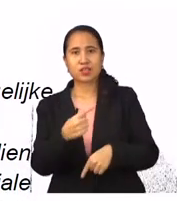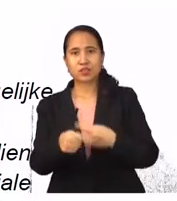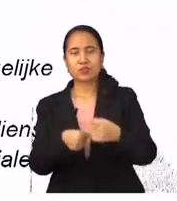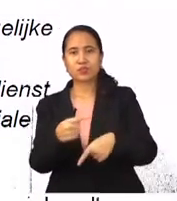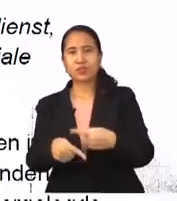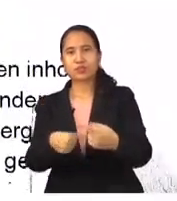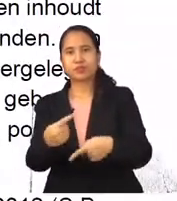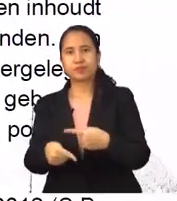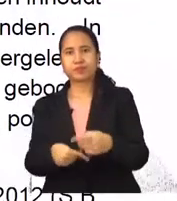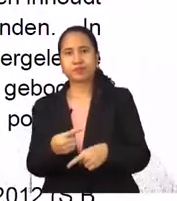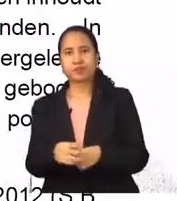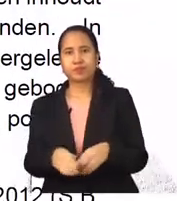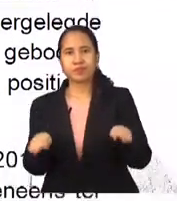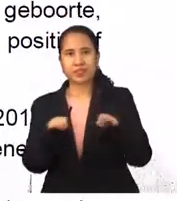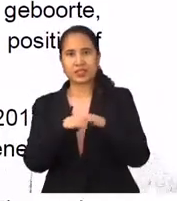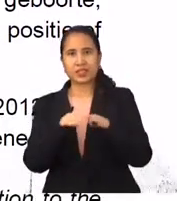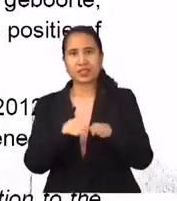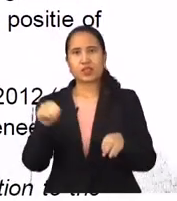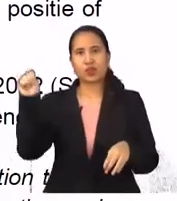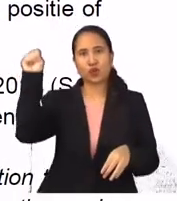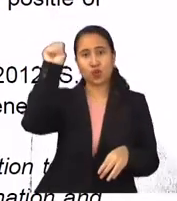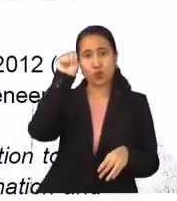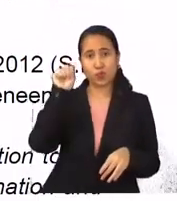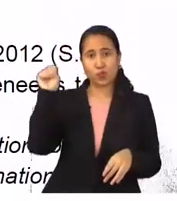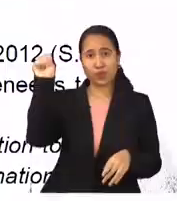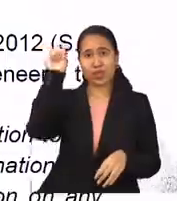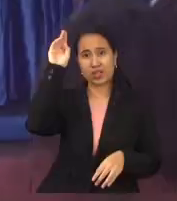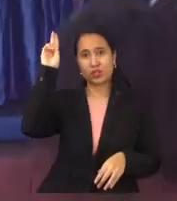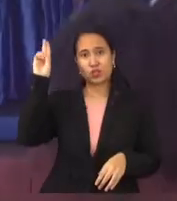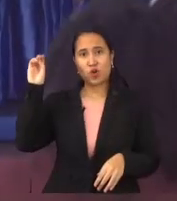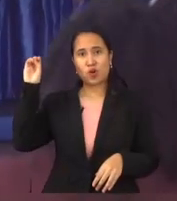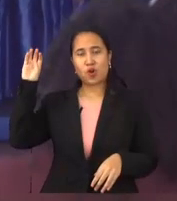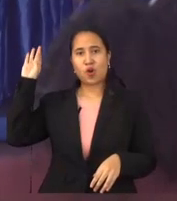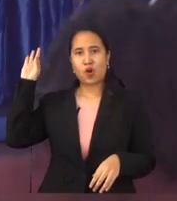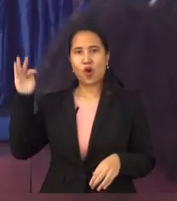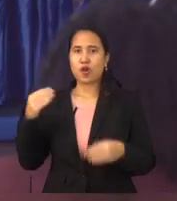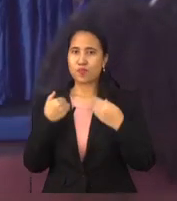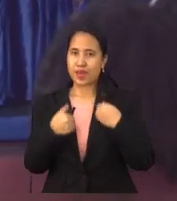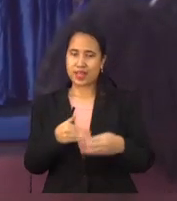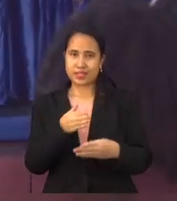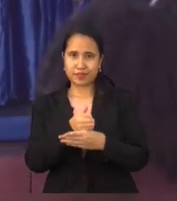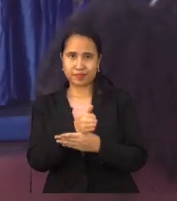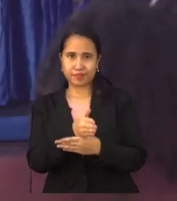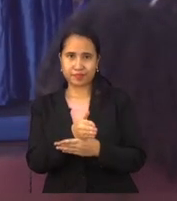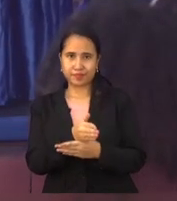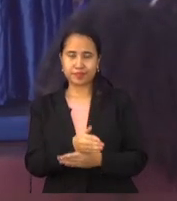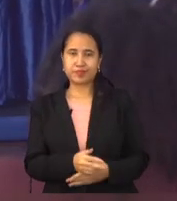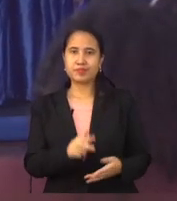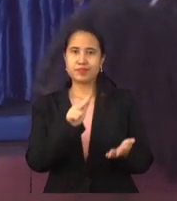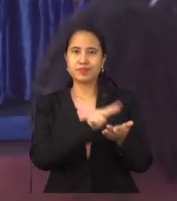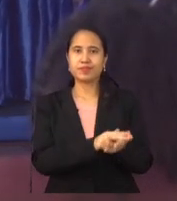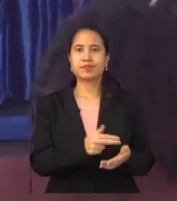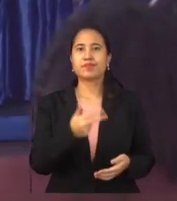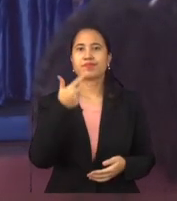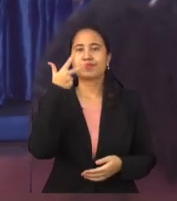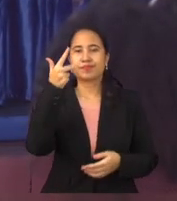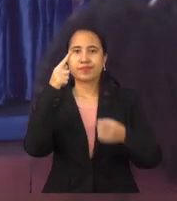gesteld door het Europese Hof van de Rechten van de Mens. De artikelen 8 en 14 van de